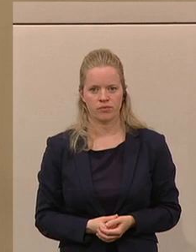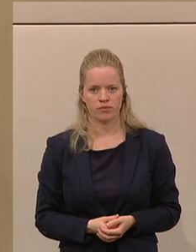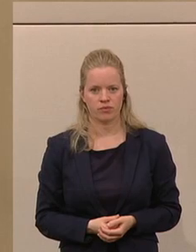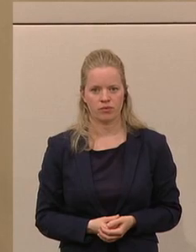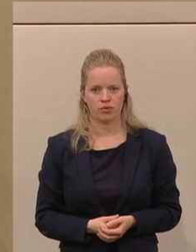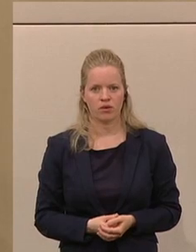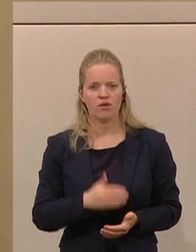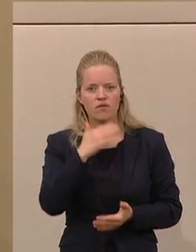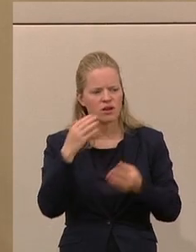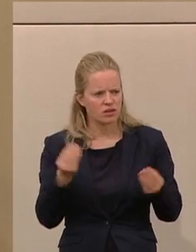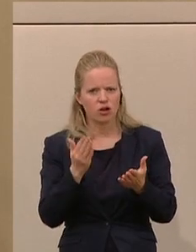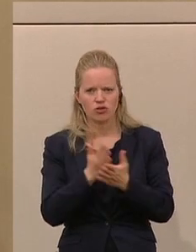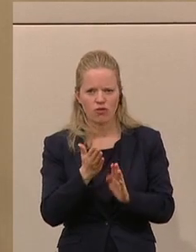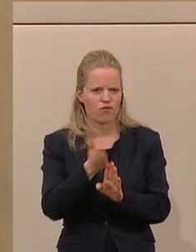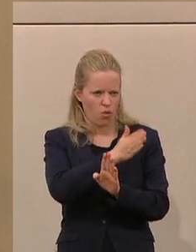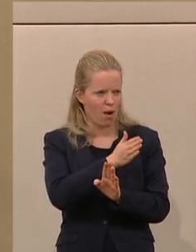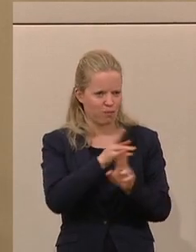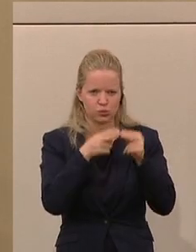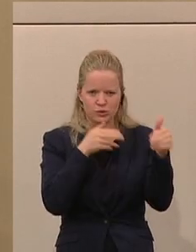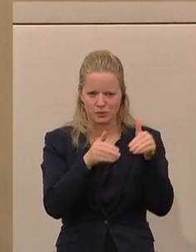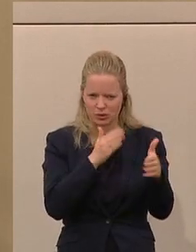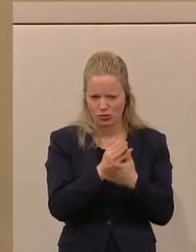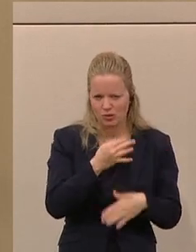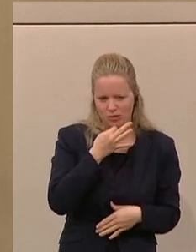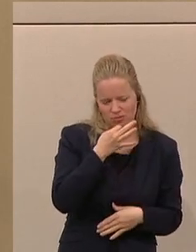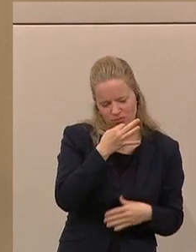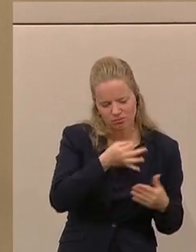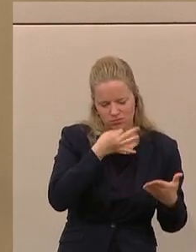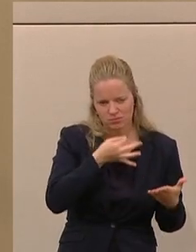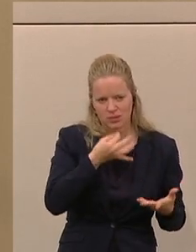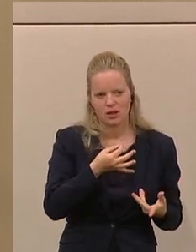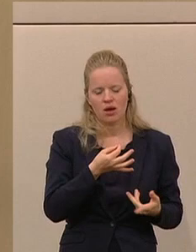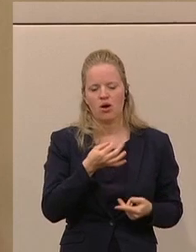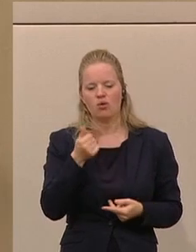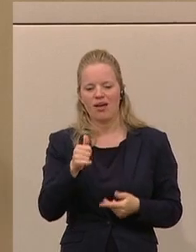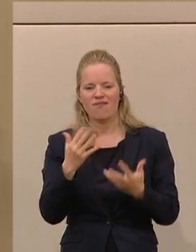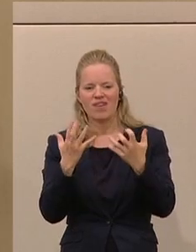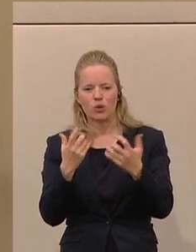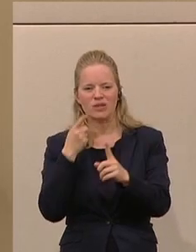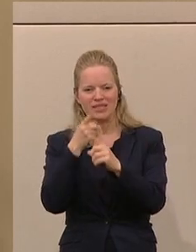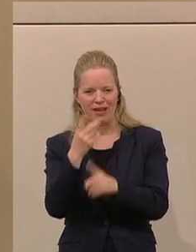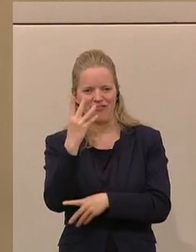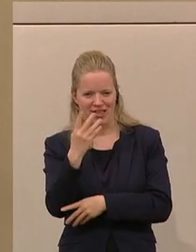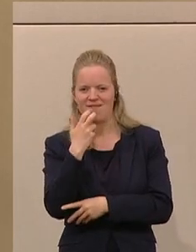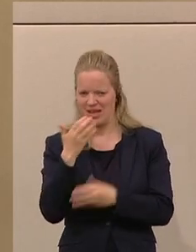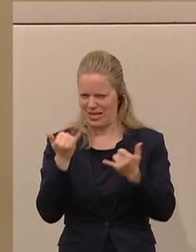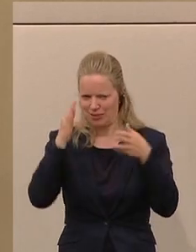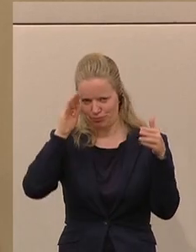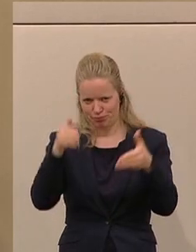auch von den Vorrednern hervorragend dargestellt wurde, möchte mich eher auf etwas, auf das Wirkungsziel 4